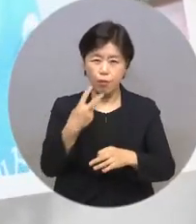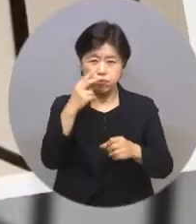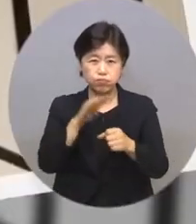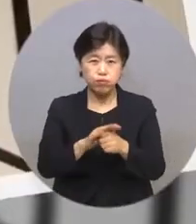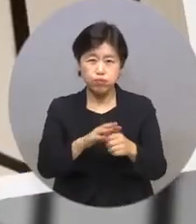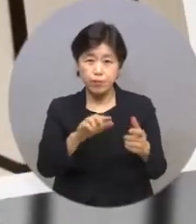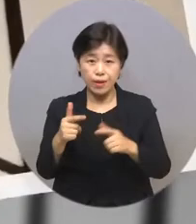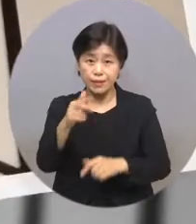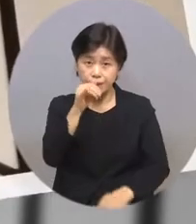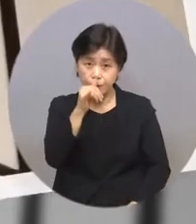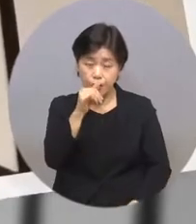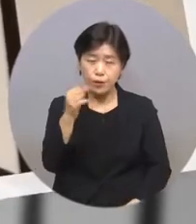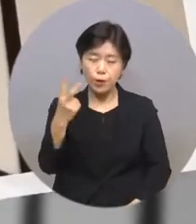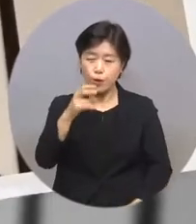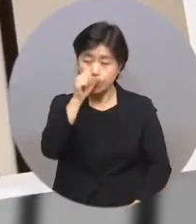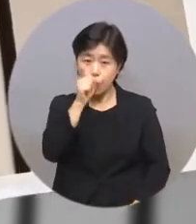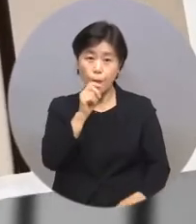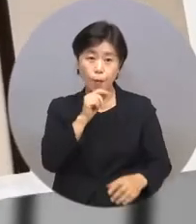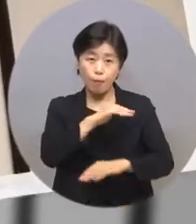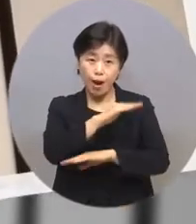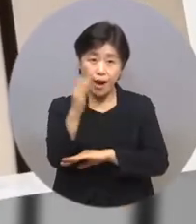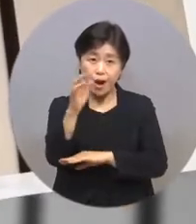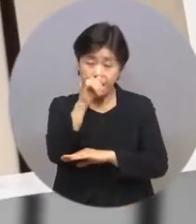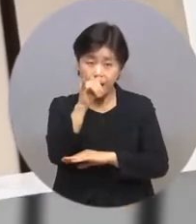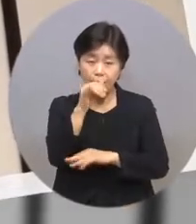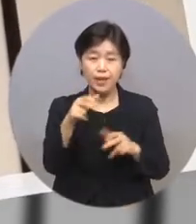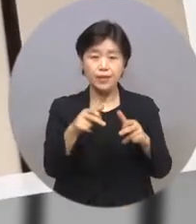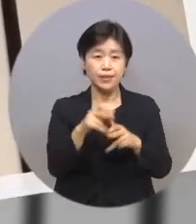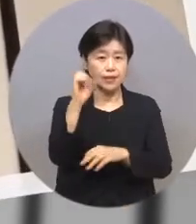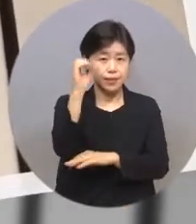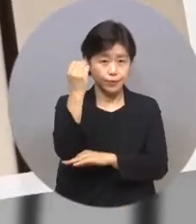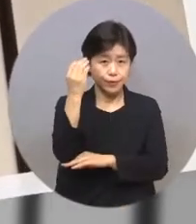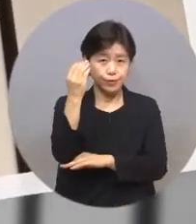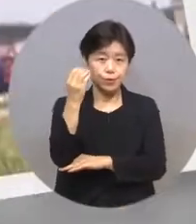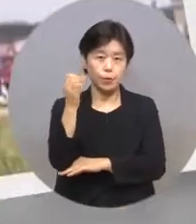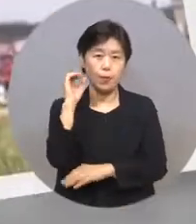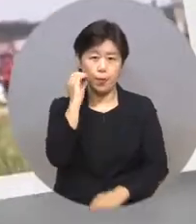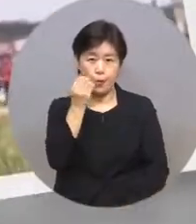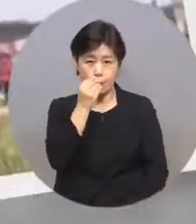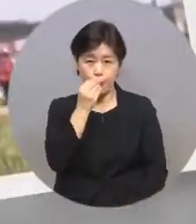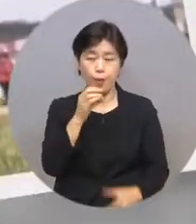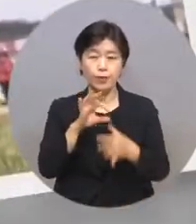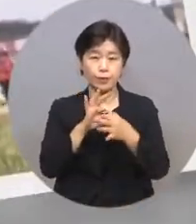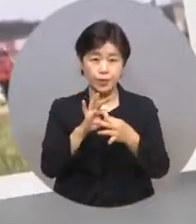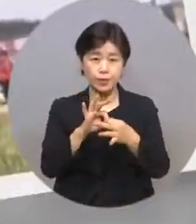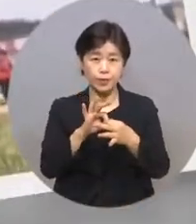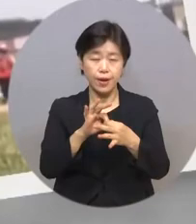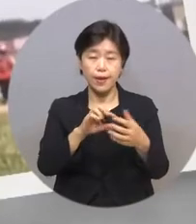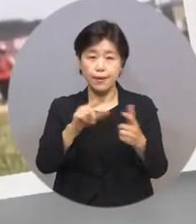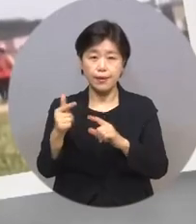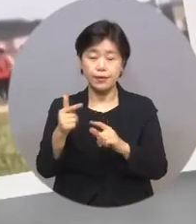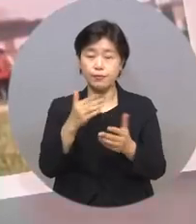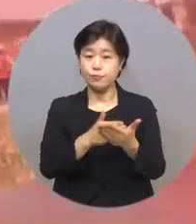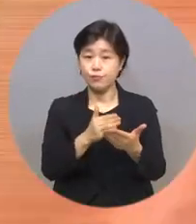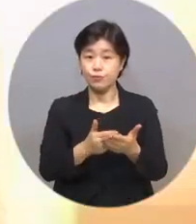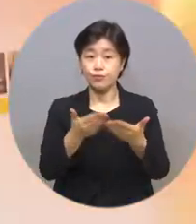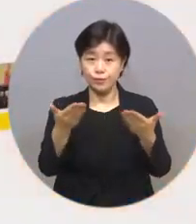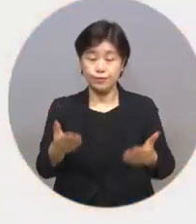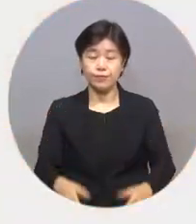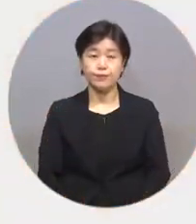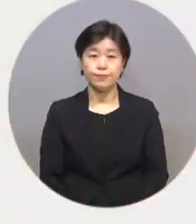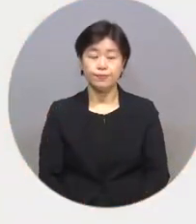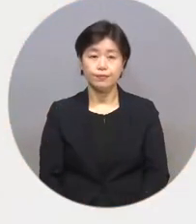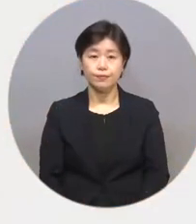따뜻한 미담까지 장애인 신문과 웰페어뉴스 홈페이지를 통해 보다 다양한 소식을 접할 수 있습니다